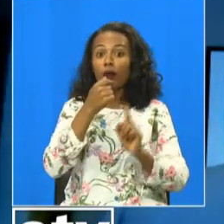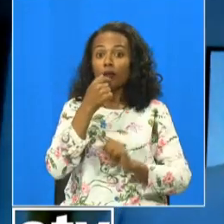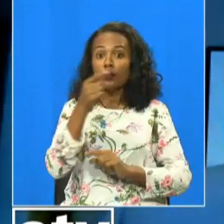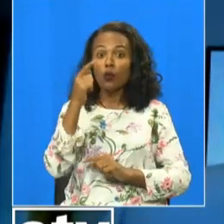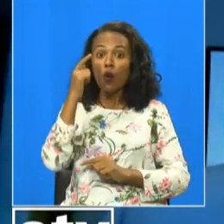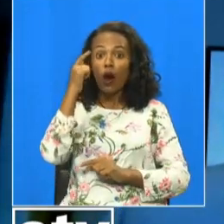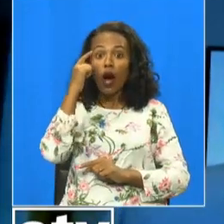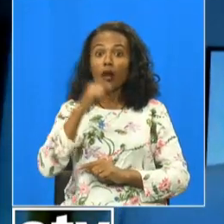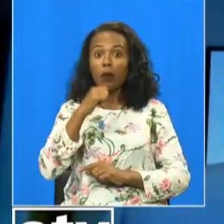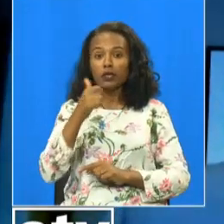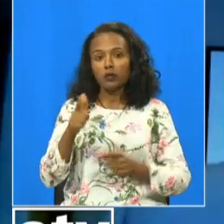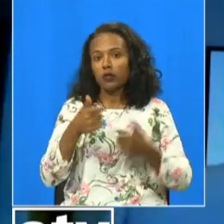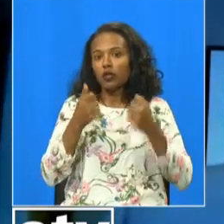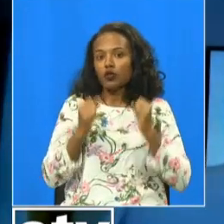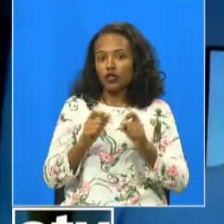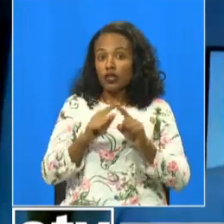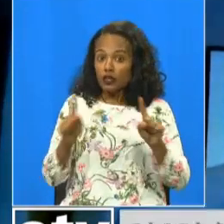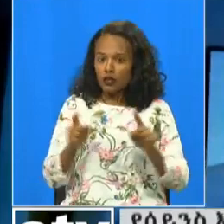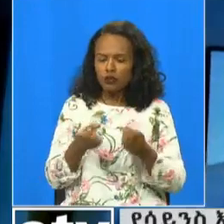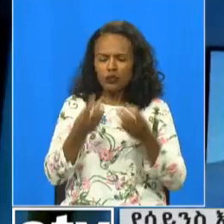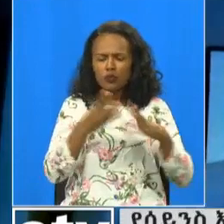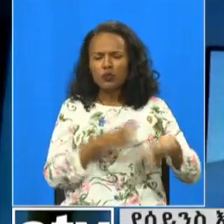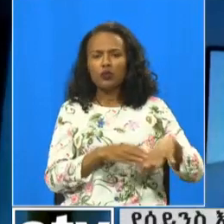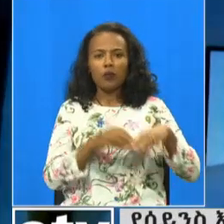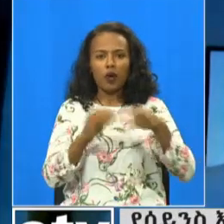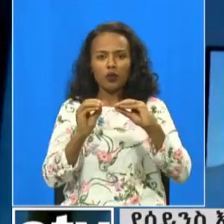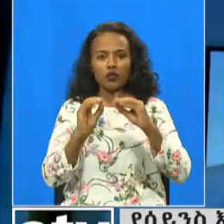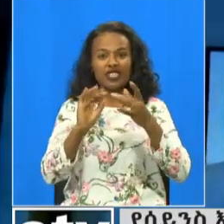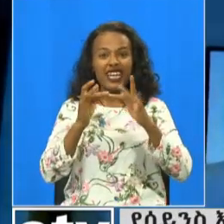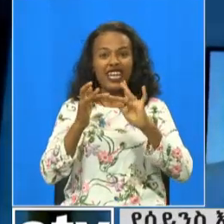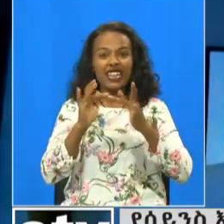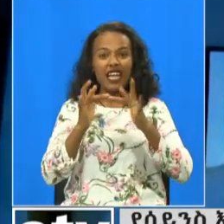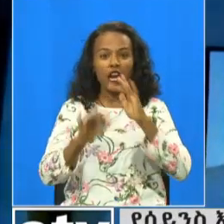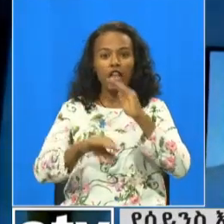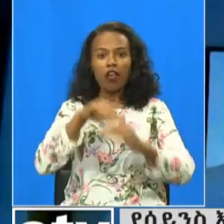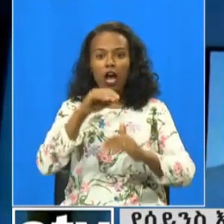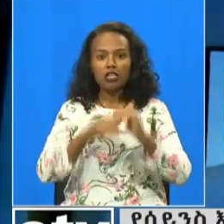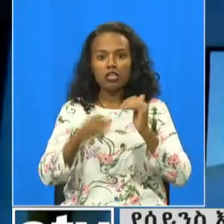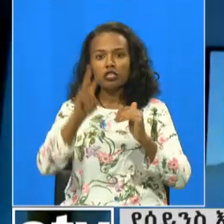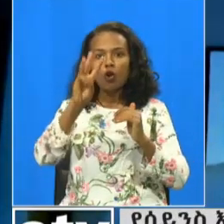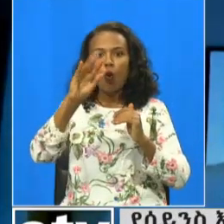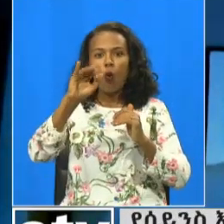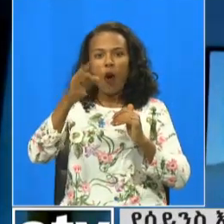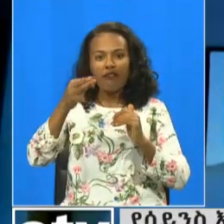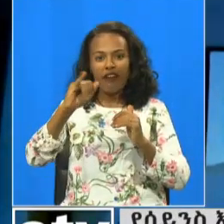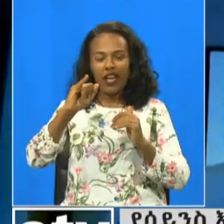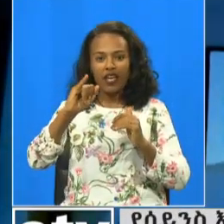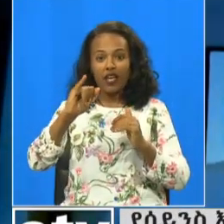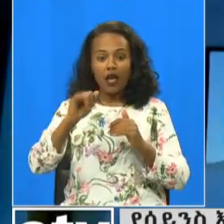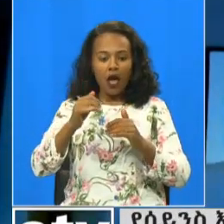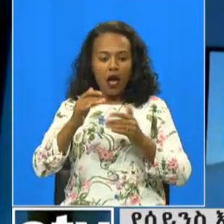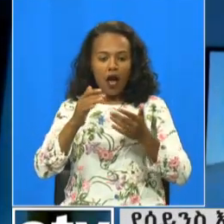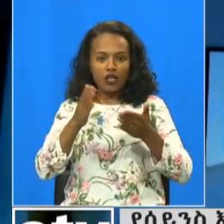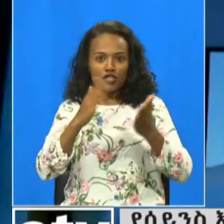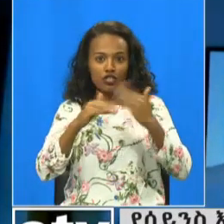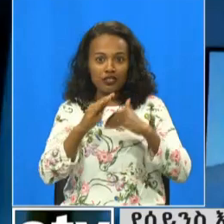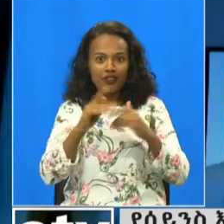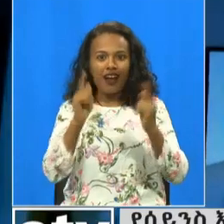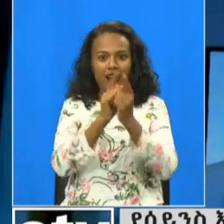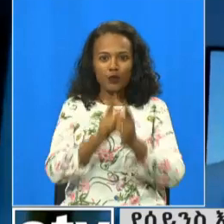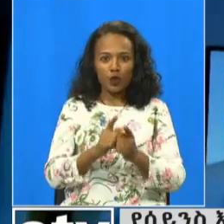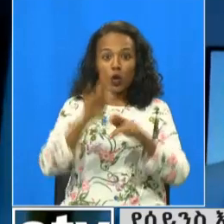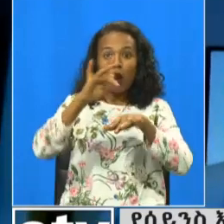አለማሰብ ይኖር ይሆናል። ግን ብዙ ተማሪዎች የኢንተርኔት አክሰስ የዋይፋይ አክሰስ ችግር አጋጥሟቸዋል። ኦንላይን